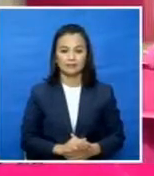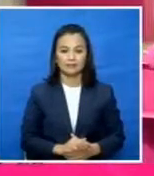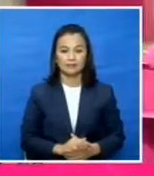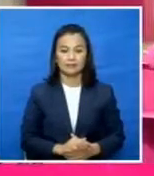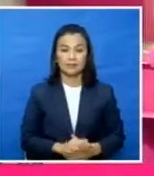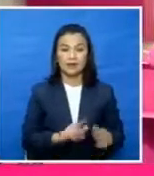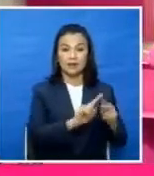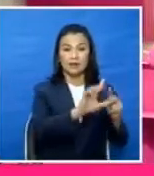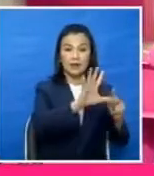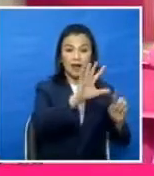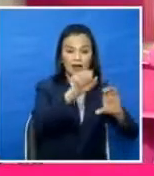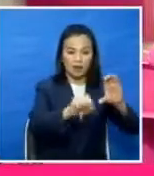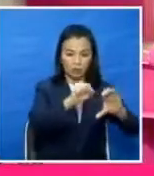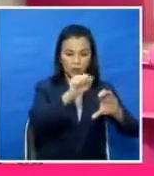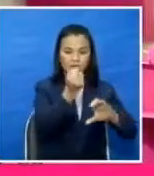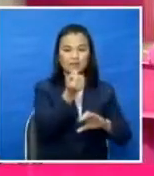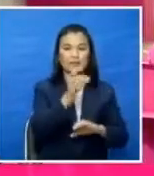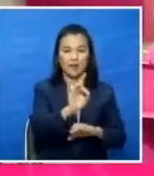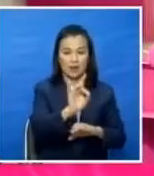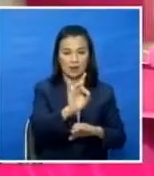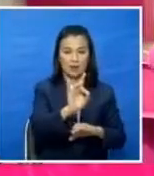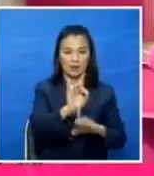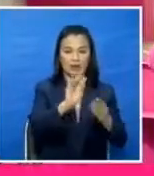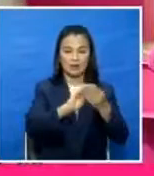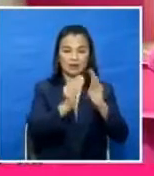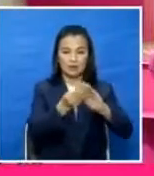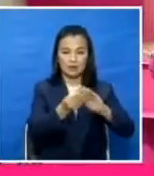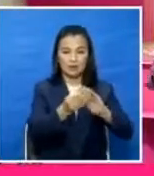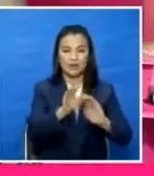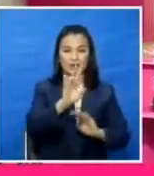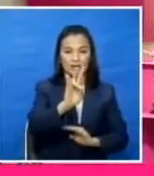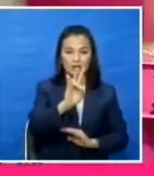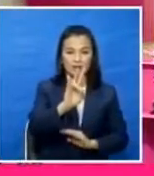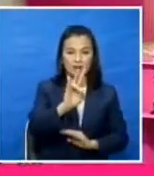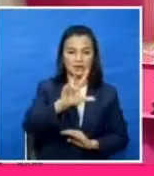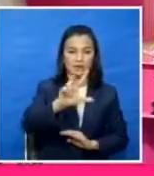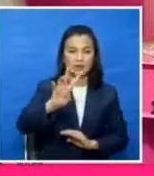อันดับที่5หมุนครั้งที่18เลขที่ออก